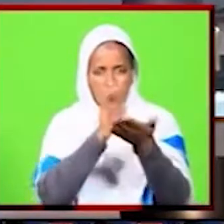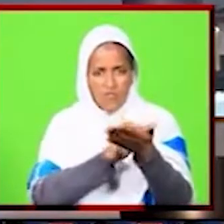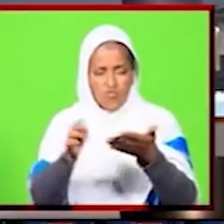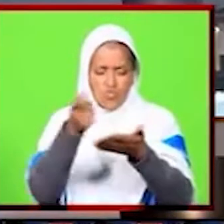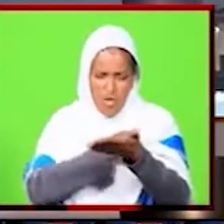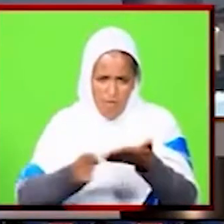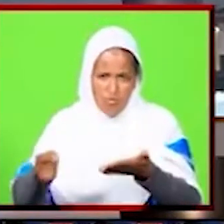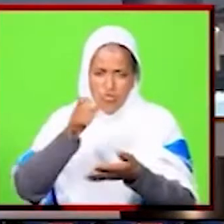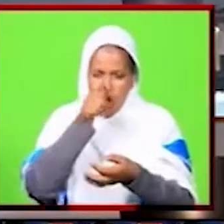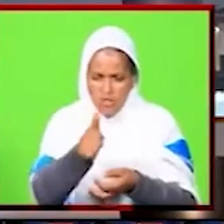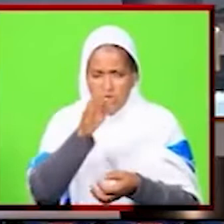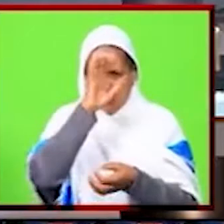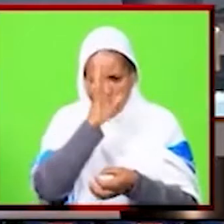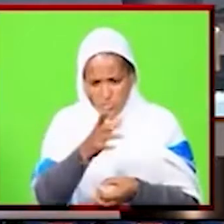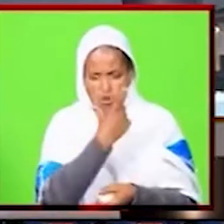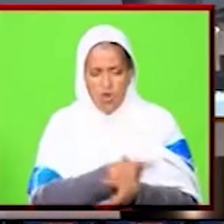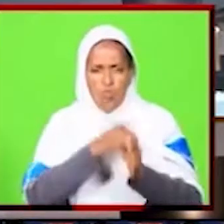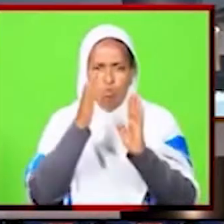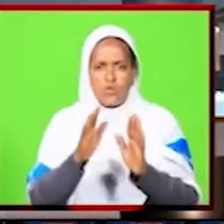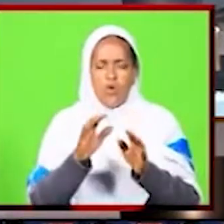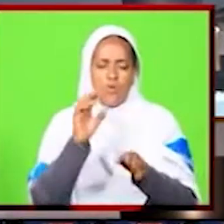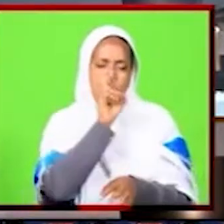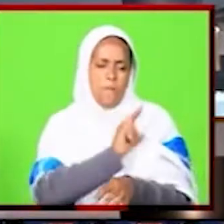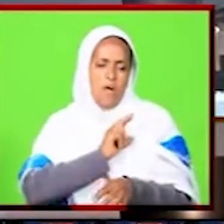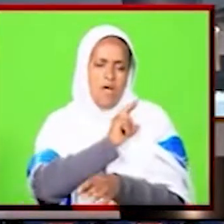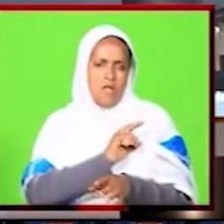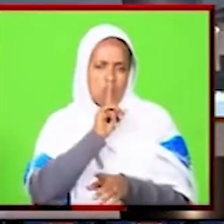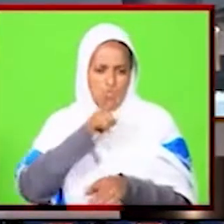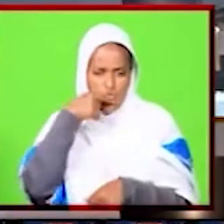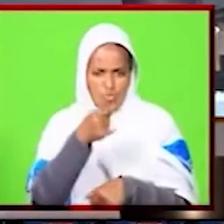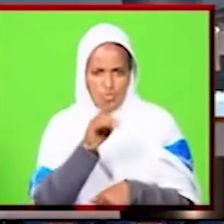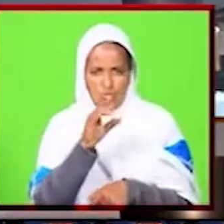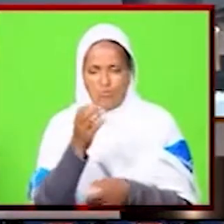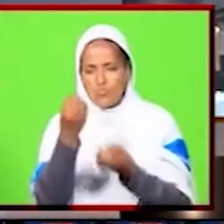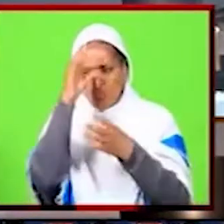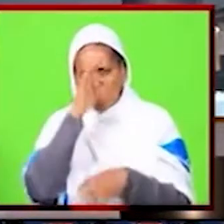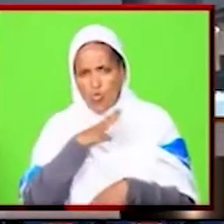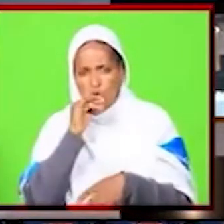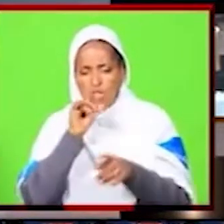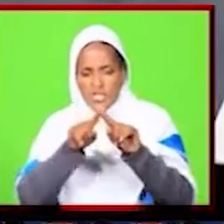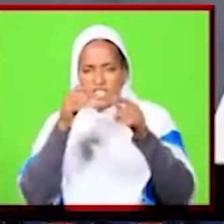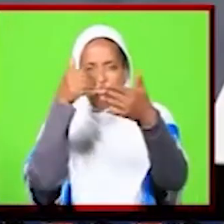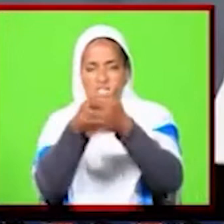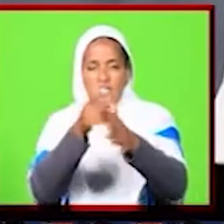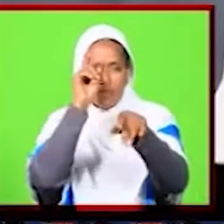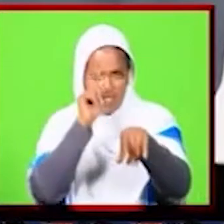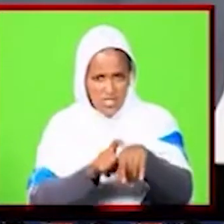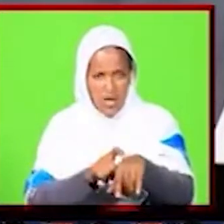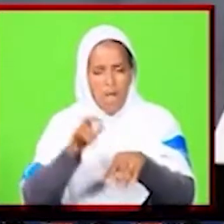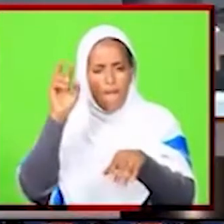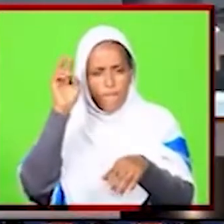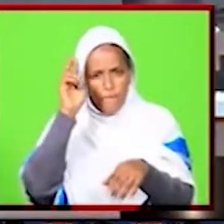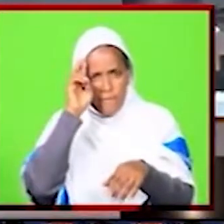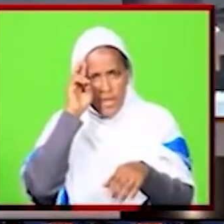ነው። የመጽሐፍ ቅዱስ ጸሐፊዎች የፈበረኩት ልቦለዳዊ ገጸ ባህሪ ወይም ካራክተር ነው ይሉ ነበር ብዙ ሰው። ግን ቅርብ